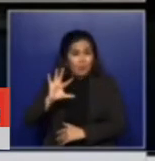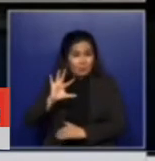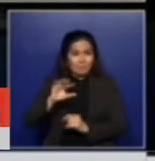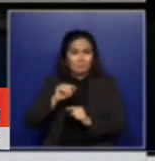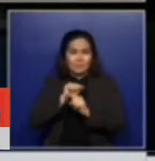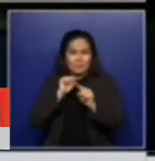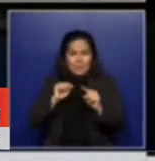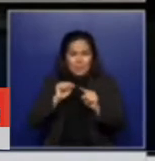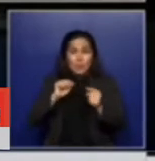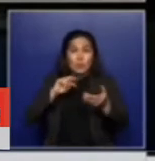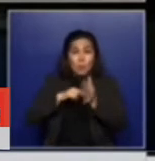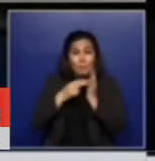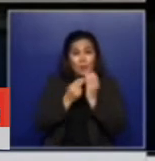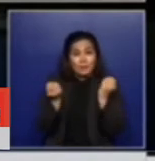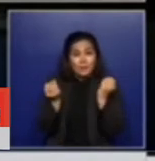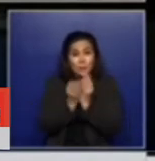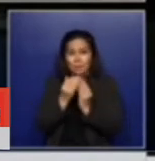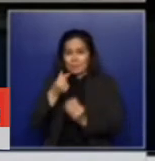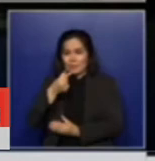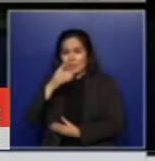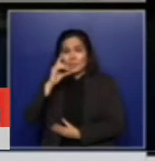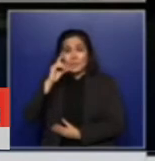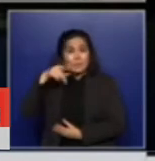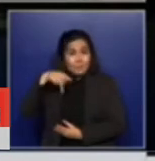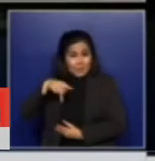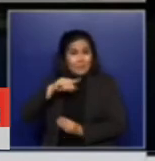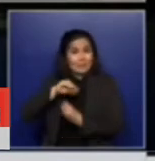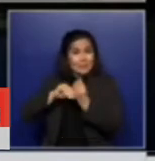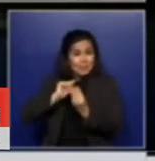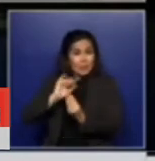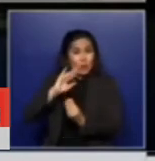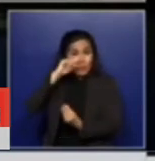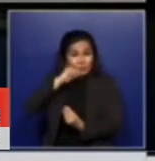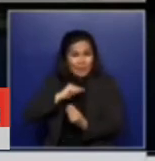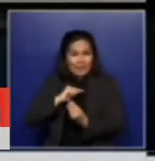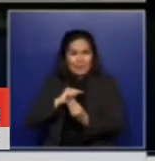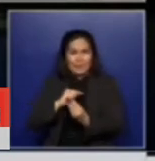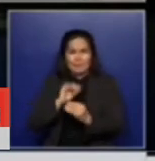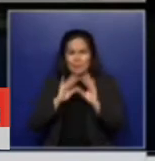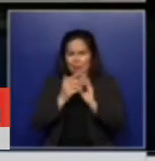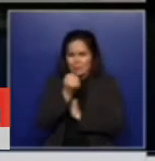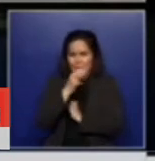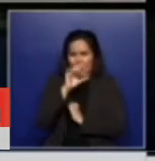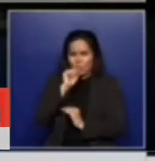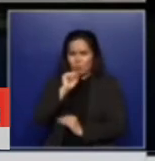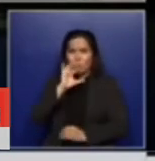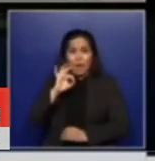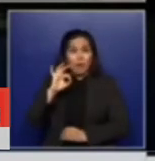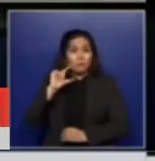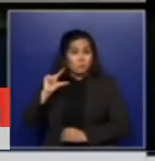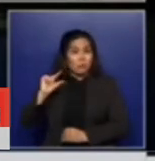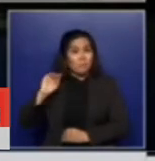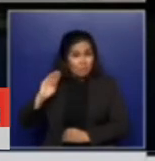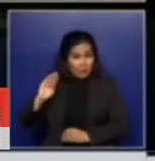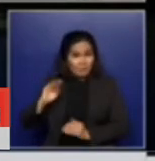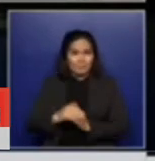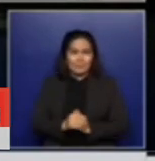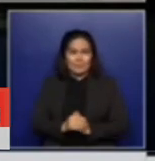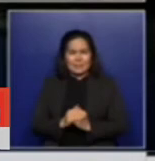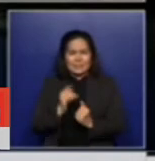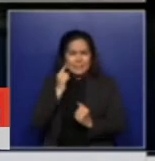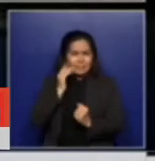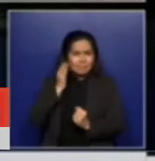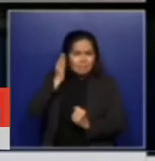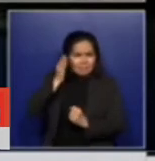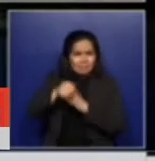ำให้ GDP ของปี63เนี่ยนะครับเท่ากับ 15.9 ล้านล้านบาทเศษและคาดว่าเศรษฐกิจไทยในปี